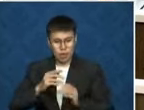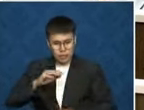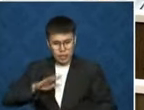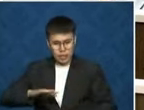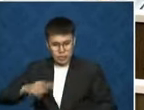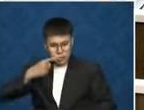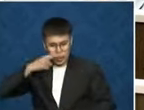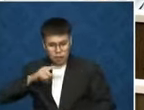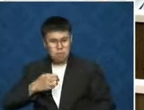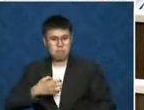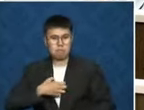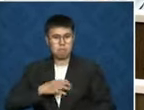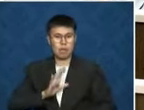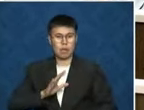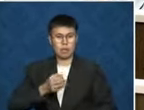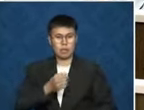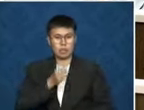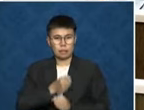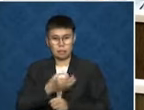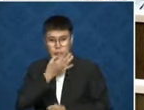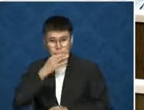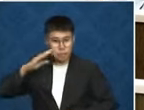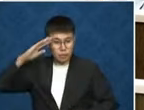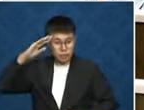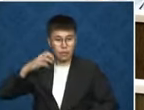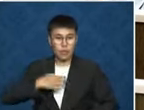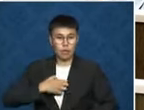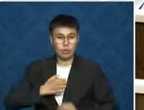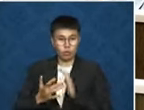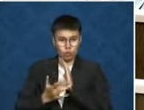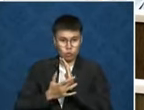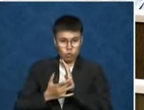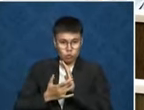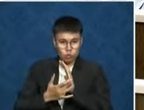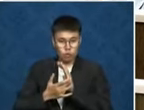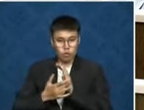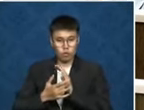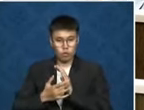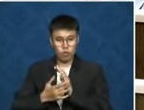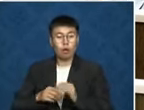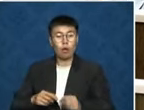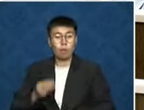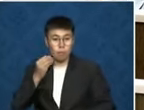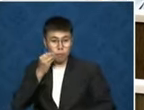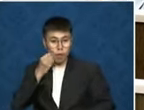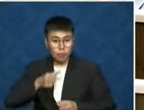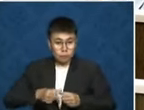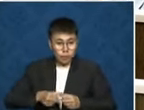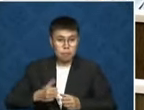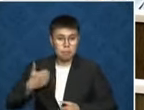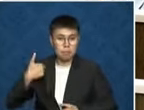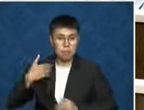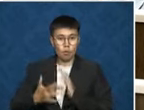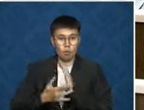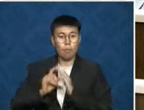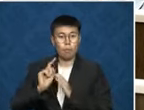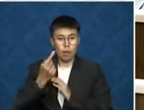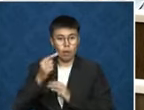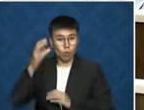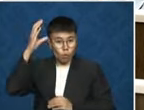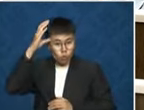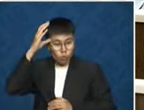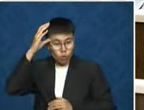แต่มีความสนใจเทคโนโลยีมาพัฒนาเรียนรู้ที่เท่าทันต่อการอยู่อาศัยในโลกที่มีปัญญาประดิษฐ์นะครับรวม